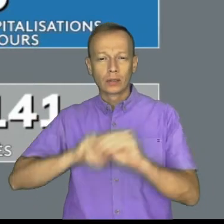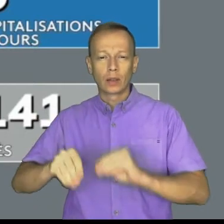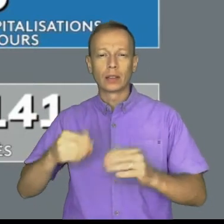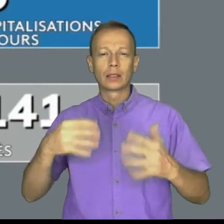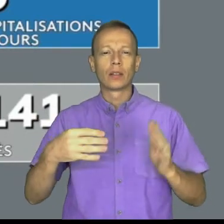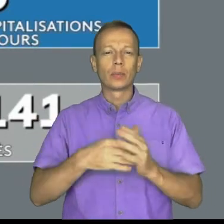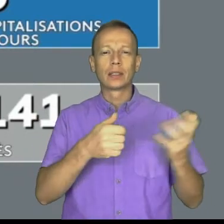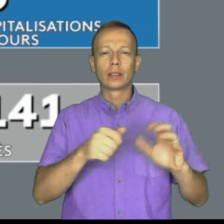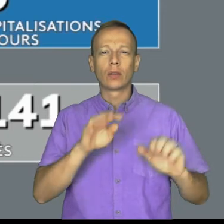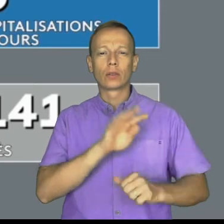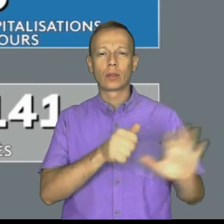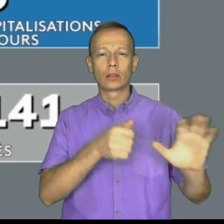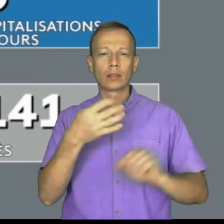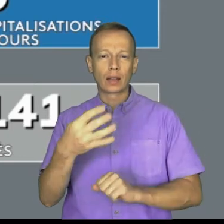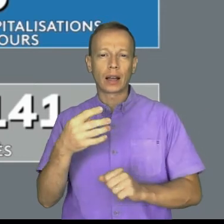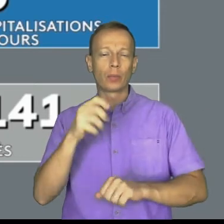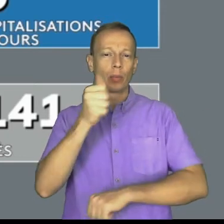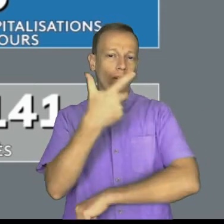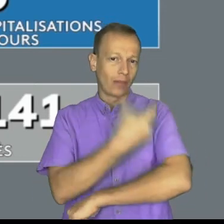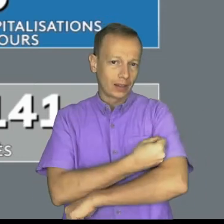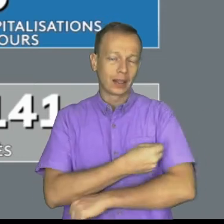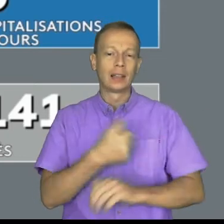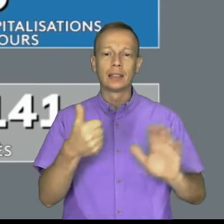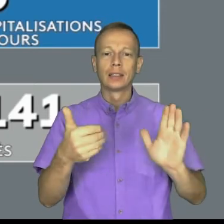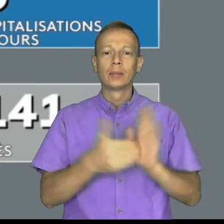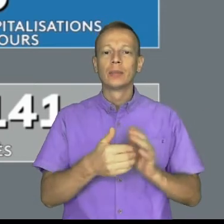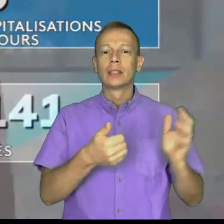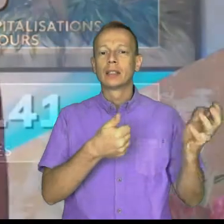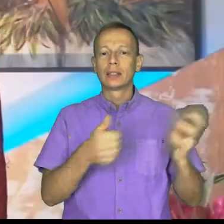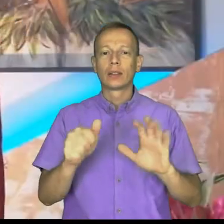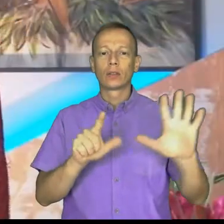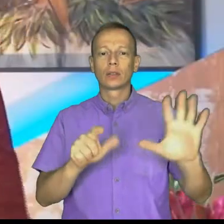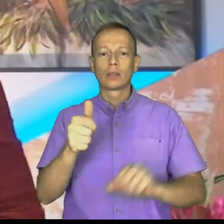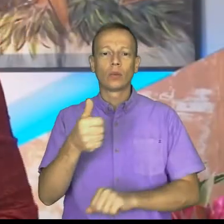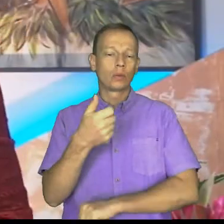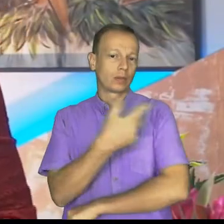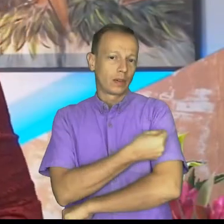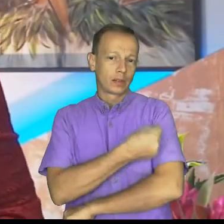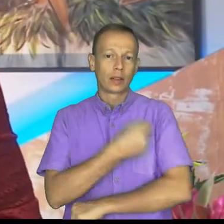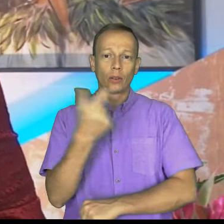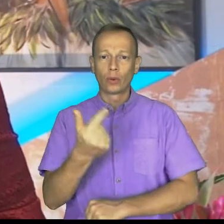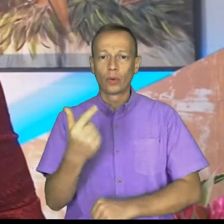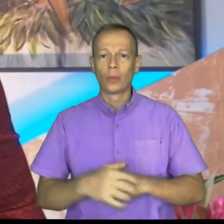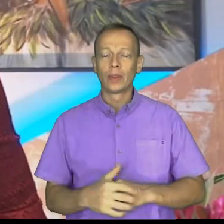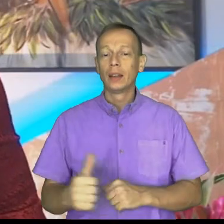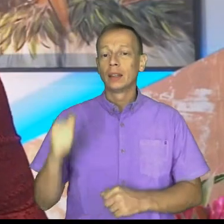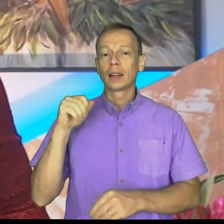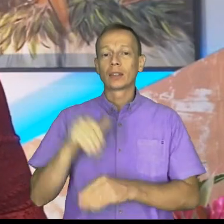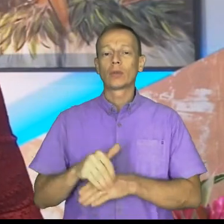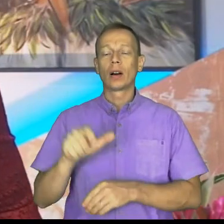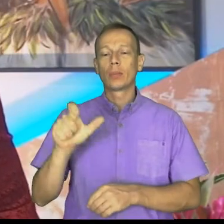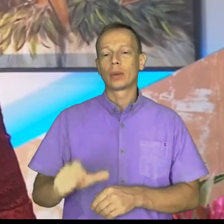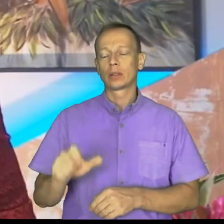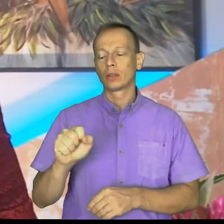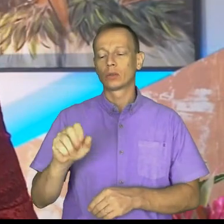eu leur première dose de vaccin, 6 771 les 2 doses. Et Dominique Saurin, invité du journal hier soir, est